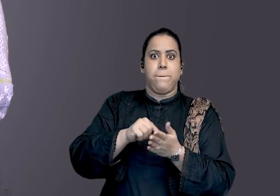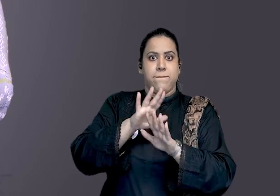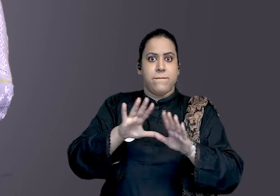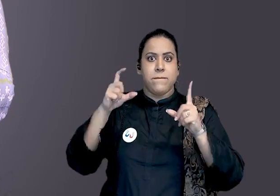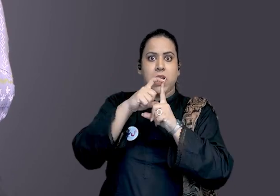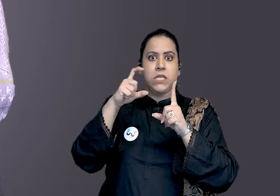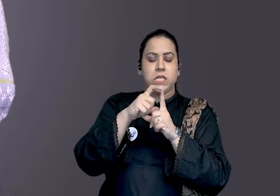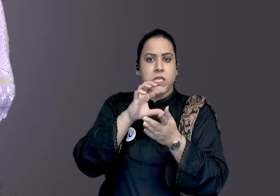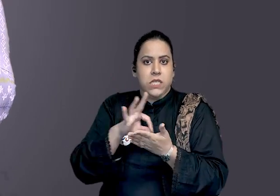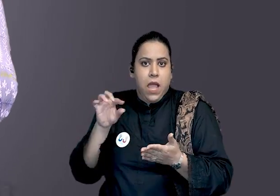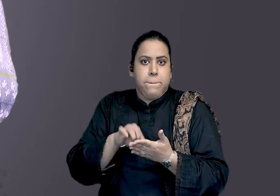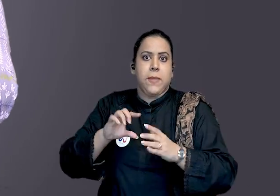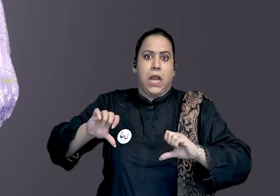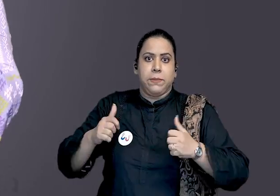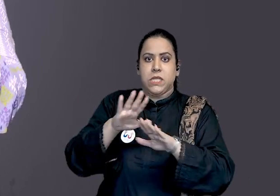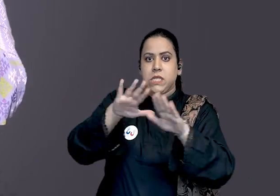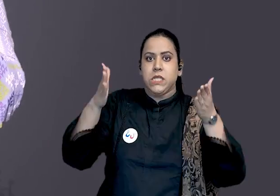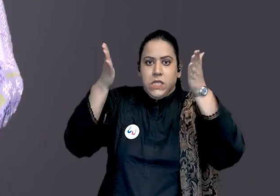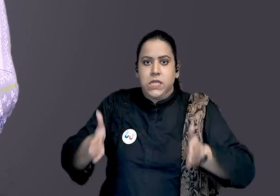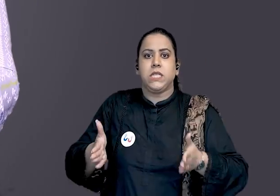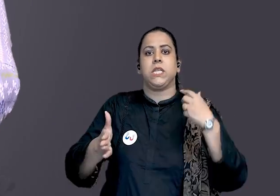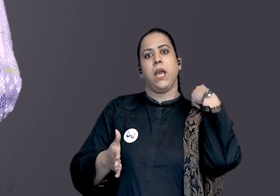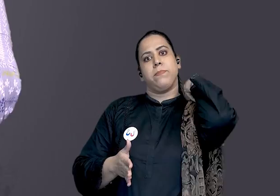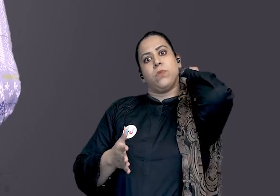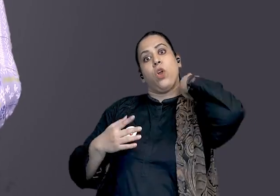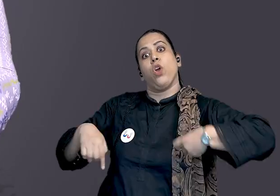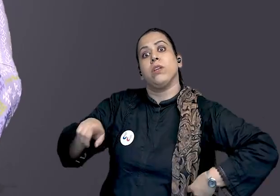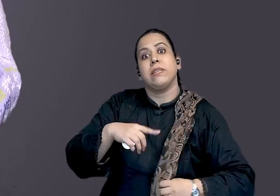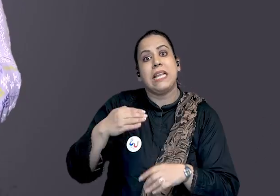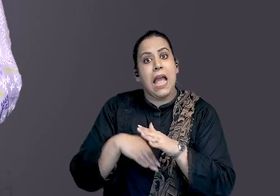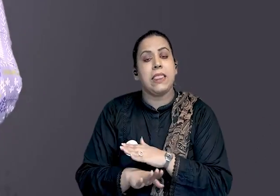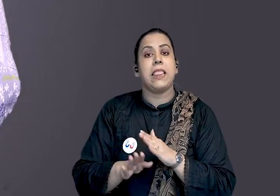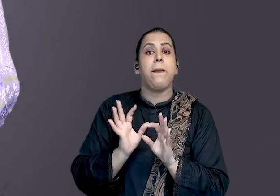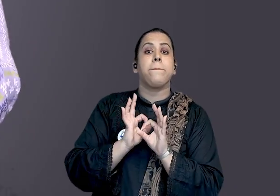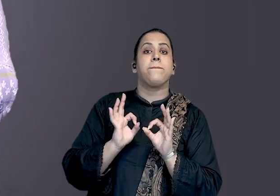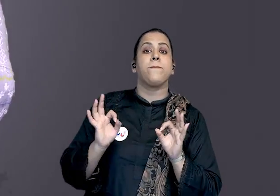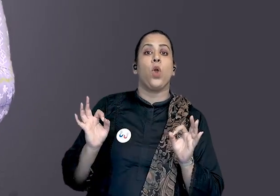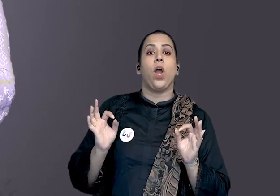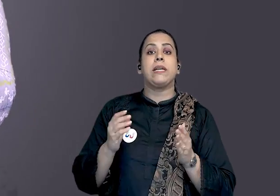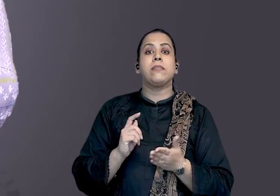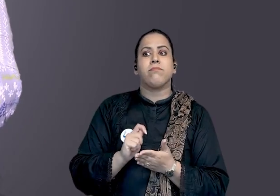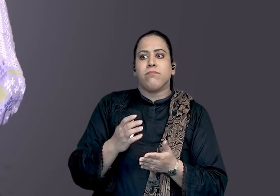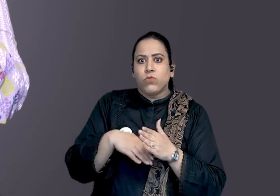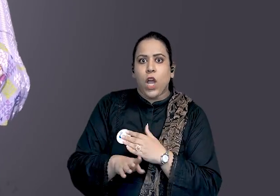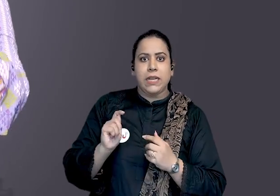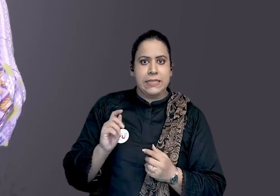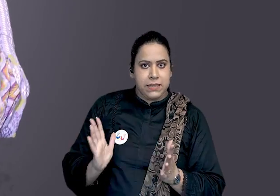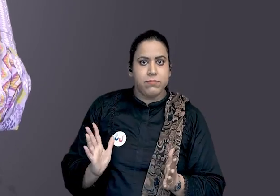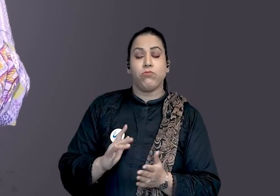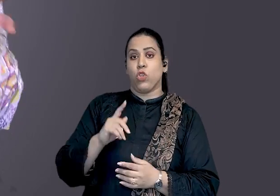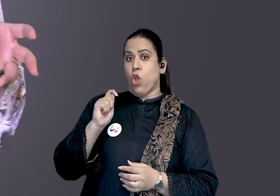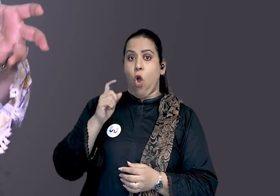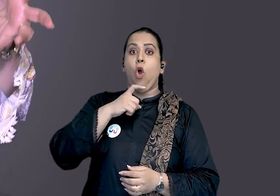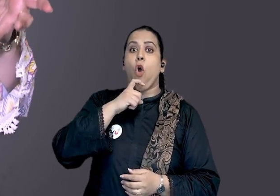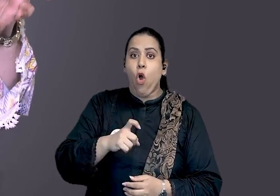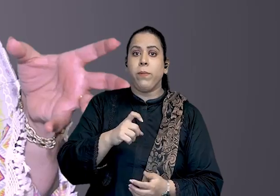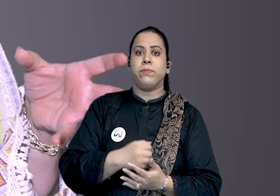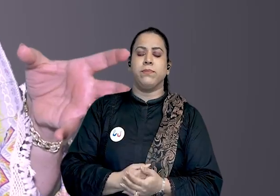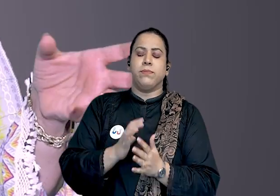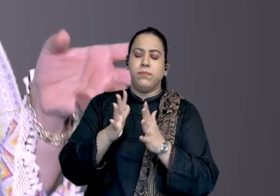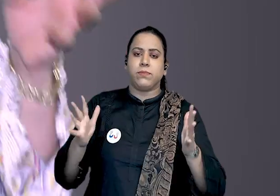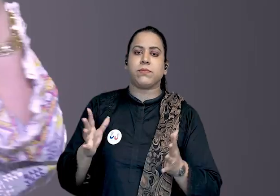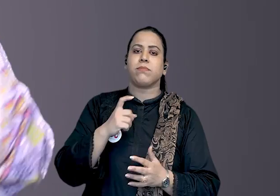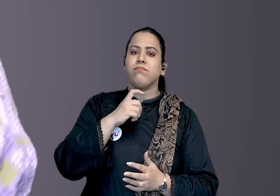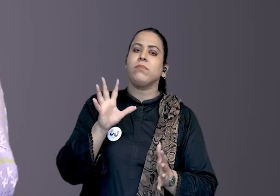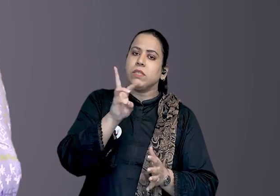ایڈمنسٹریٹو سسٹم کے اندر بہت سارے پروکلمیشنس تھے، بہت سارے آرڈرز تھے، بہت سی ایسی چیزیں تھیں. تو دوز ڈاکیومنٹس ور